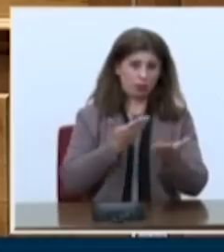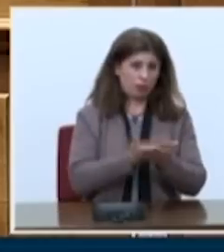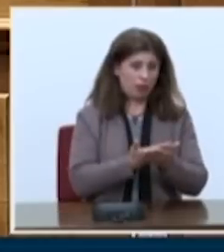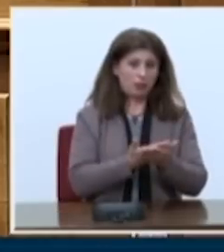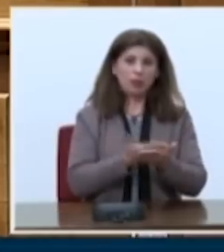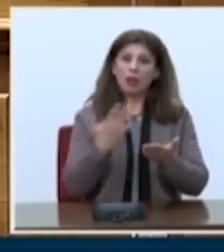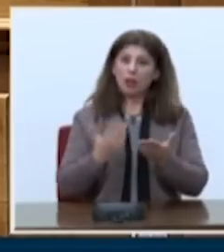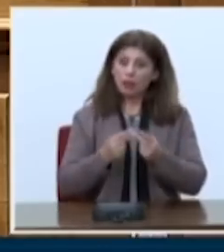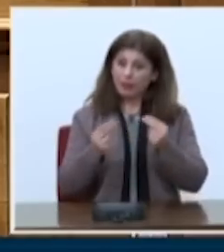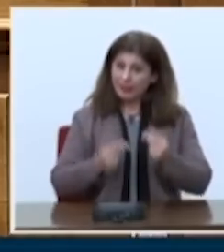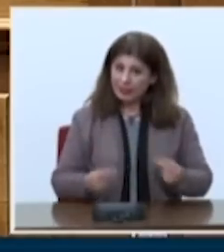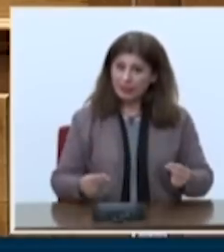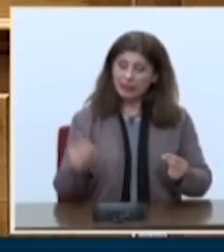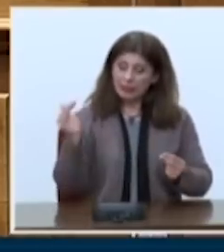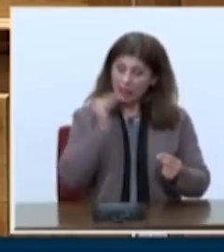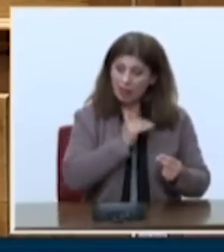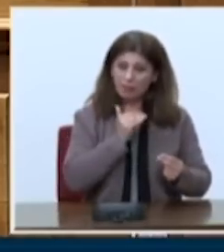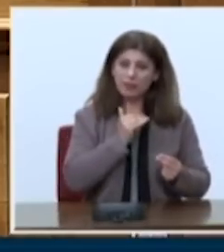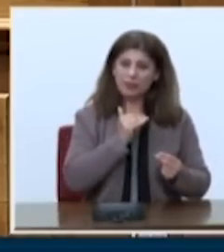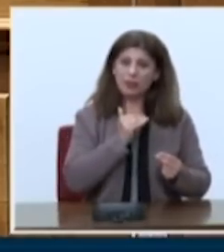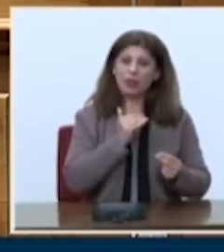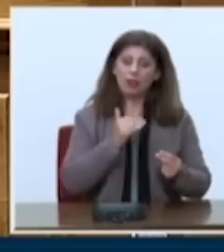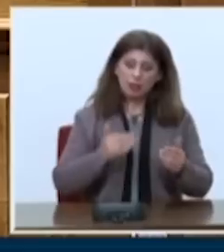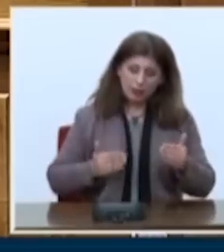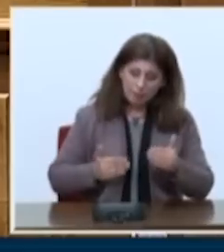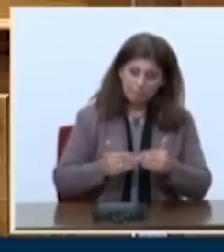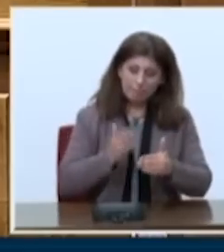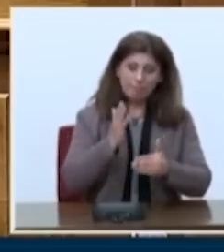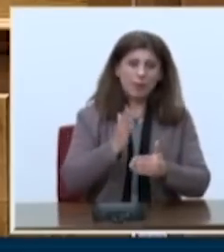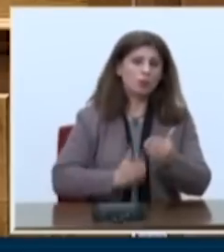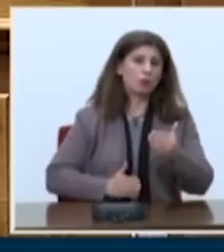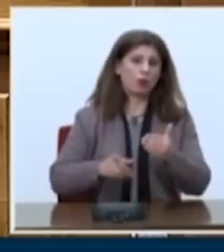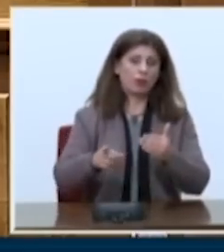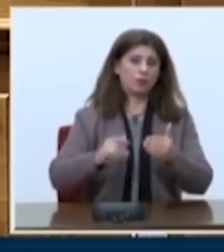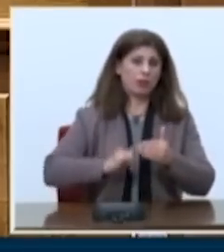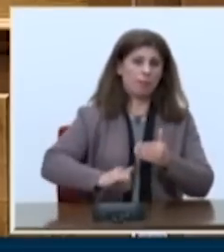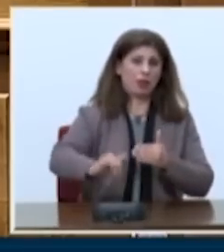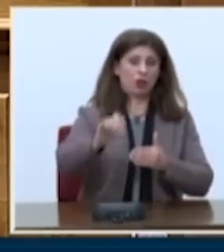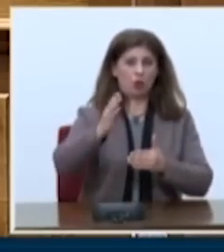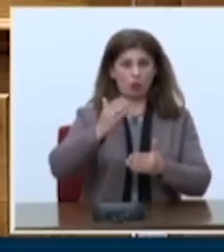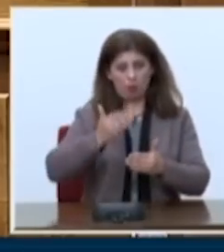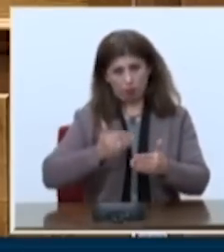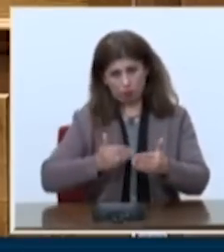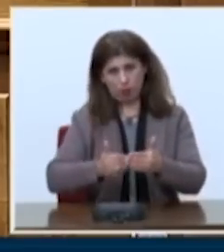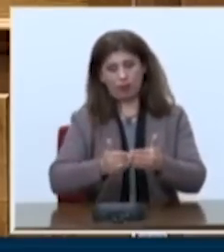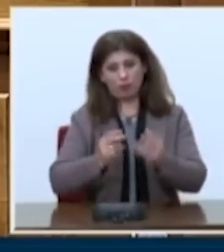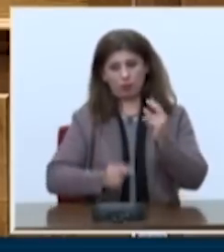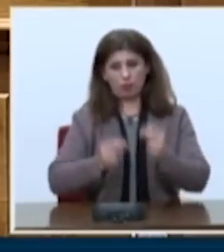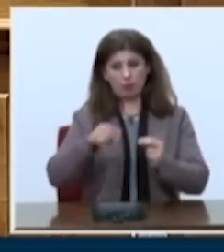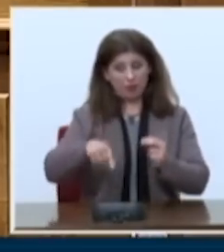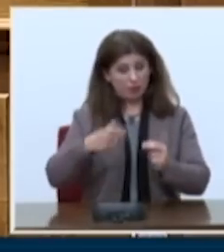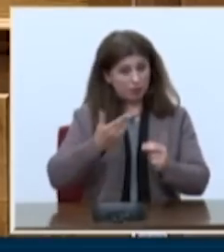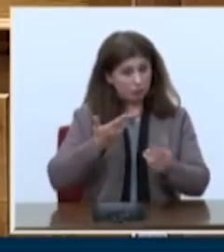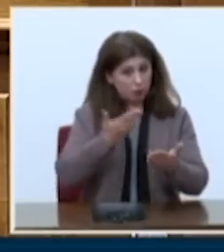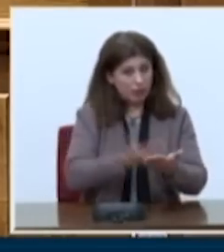λύση και άμεσα και μεσοπρόθεσμα και μακροπρόθεσμα στο πρόβλημα. Γι' αυτό και αυτές τις προτάσεις